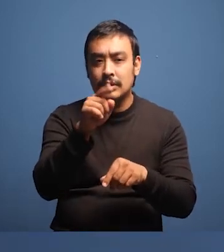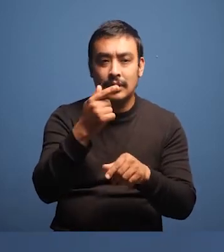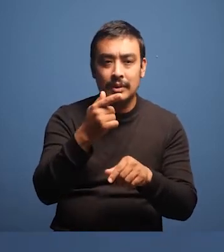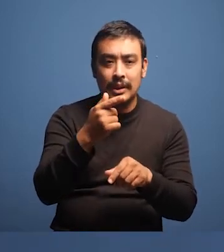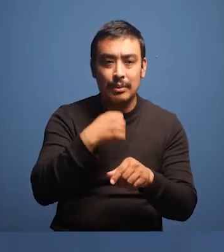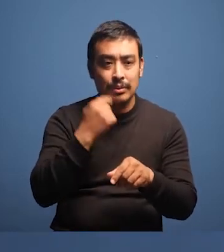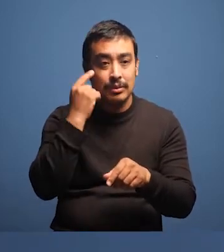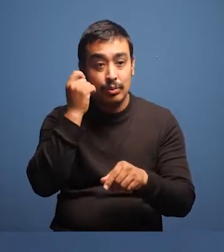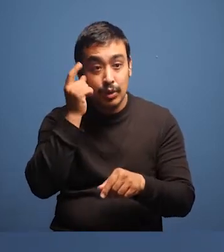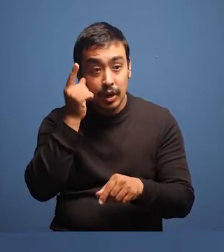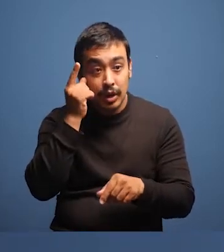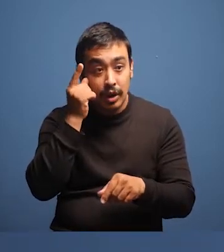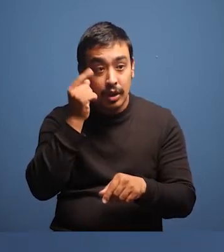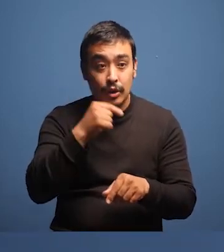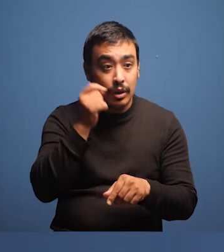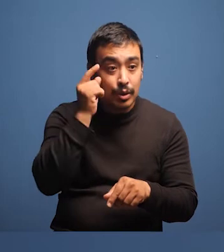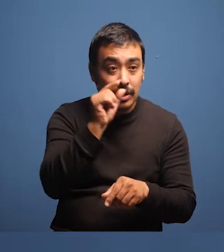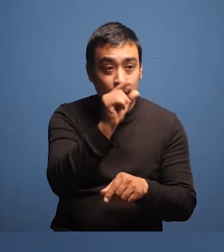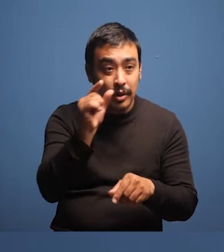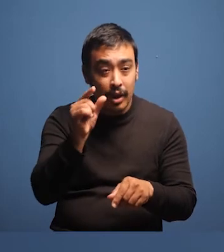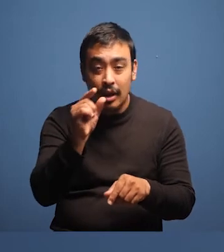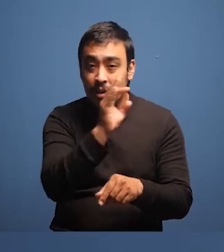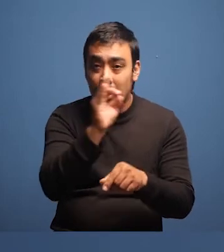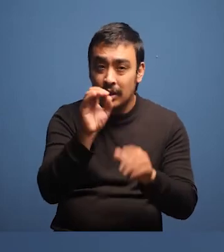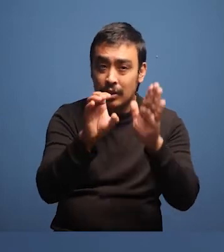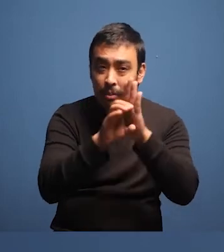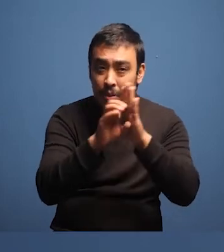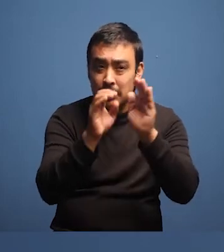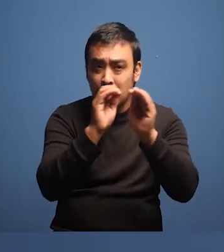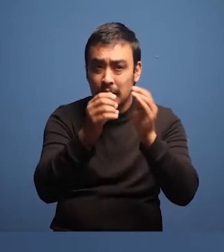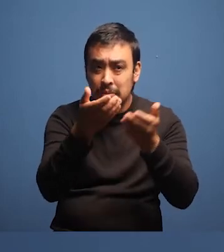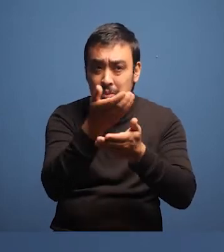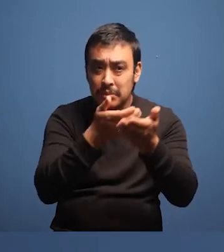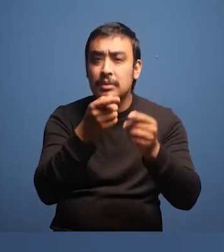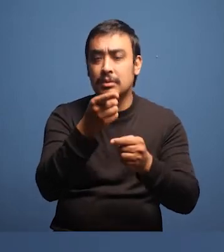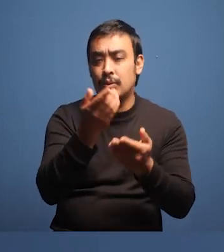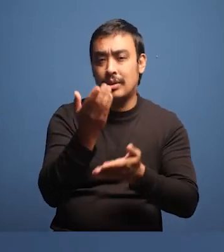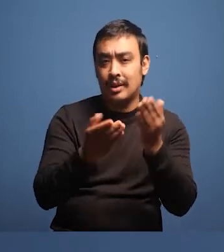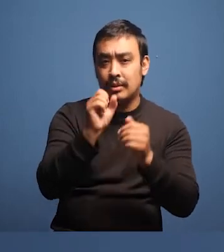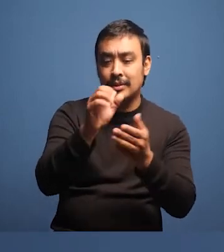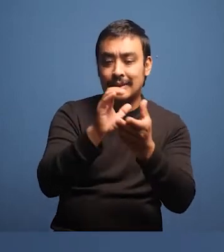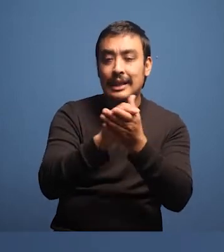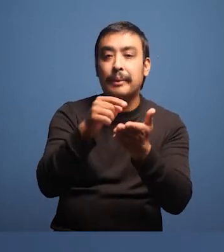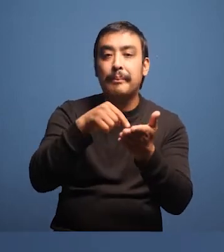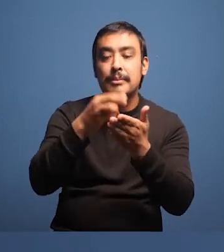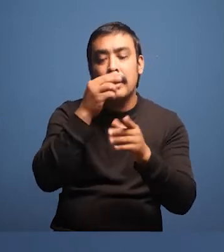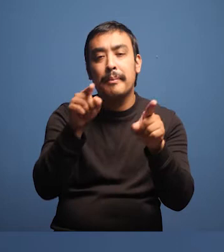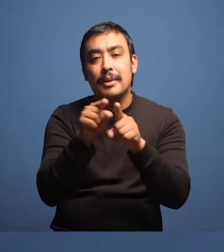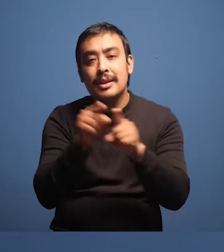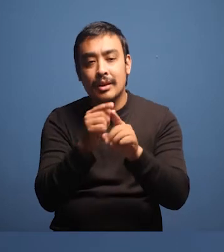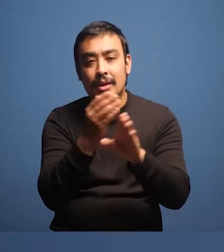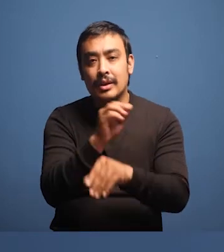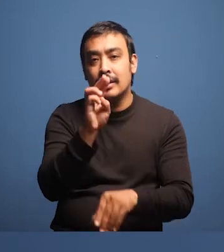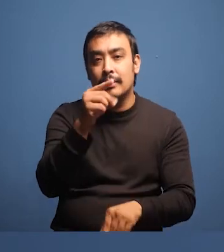चाहिँ डिफ्रेन्ट हेट स्पिचहरू चाहिँ कमेन्ट्सहरू पास गरिरहेको अवस्था हुन्छ ताकि तपाईँहरूकै साथीहरूको बिचमा पनि अघि मन्दिराले